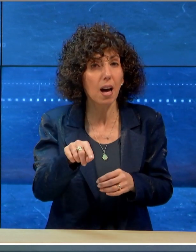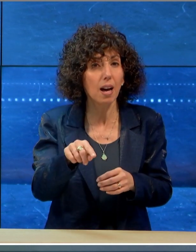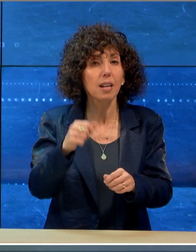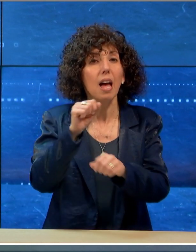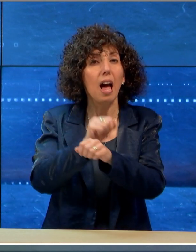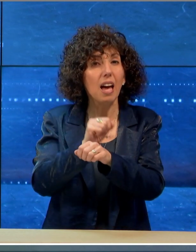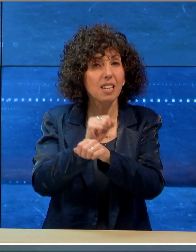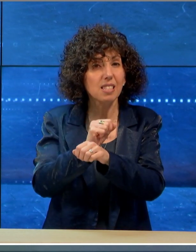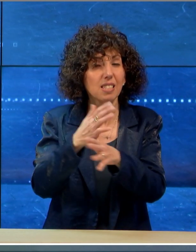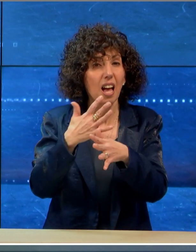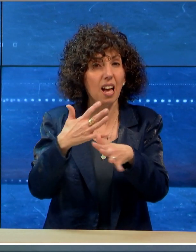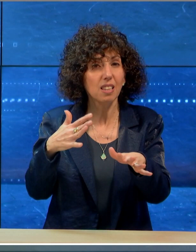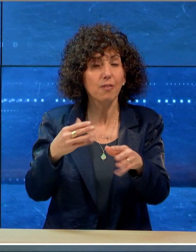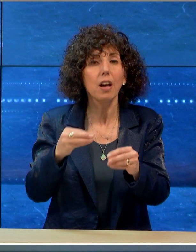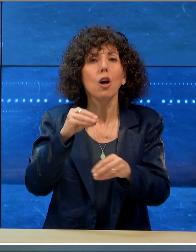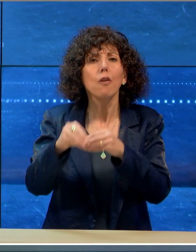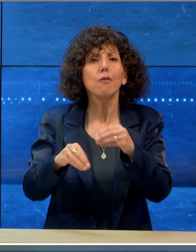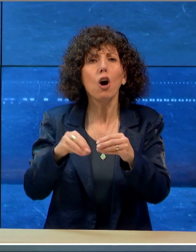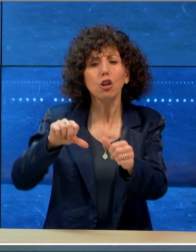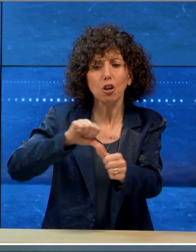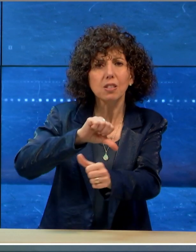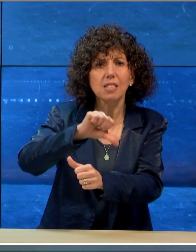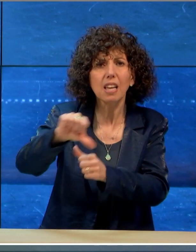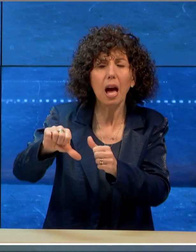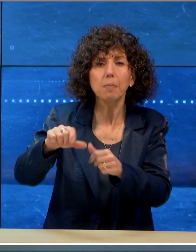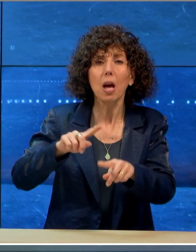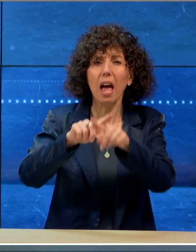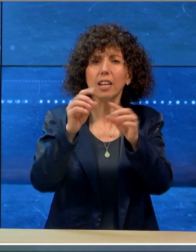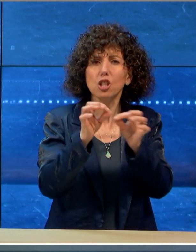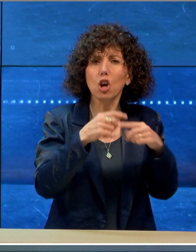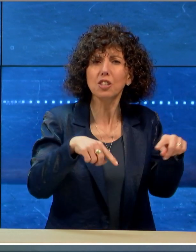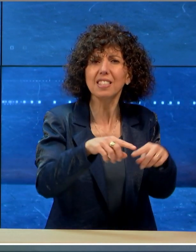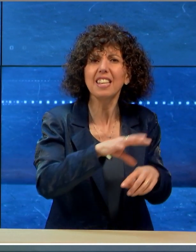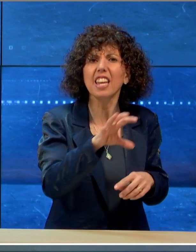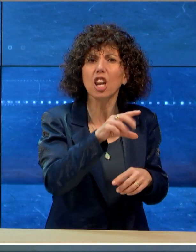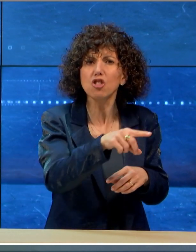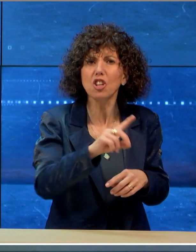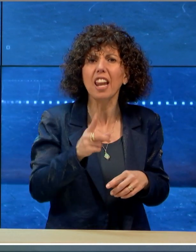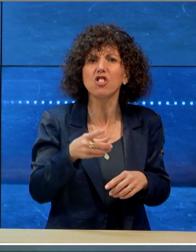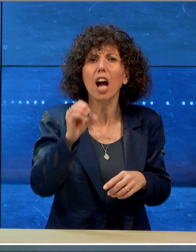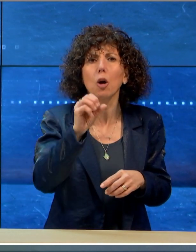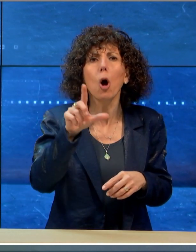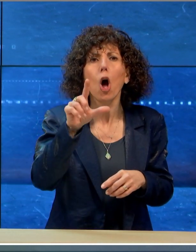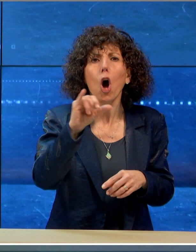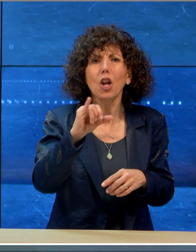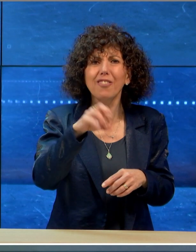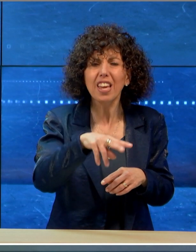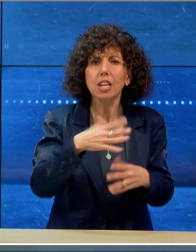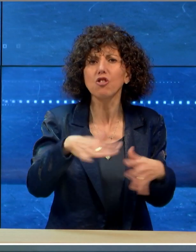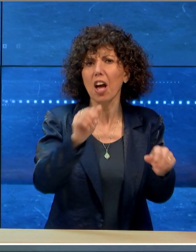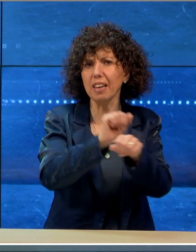arrestati per voto di scambio l'ex consigliere regionale Giacomo Olivieri in